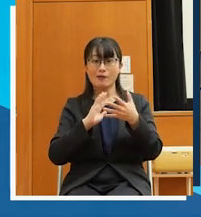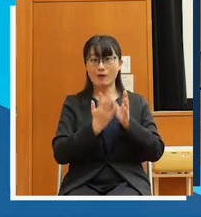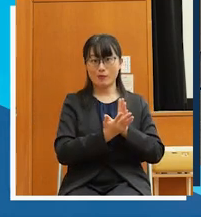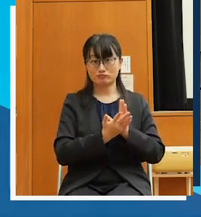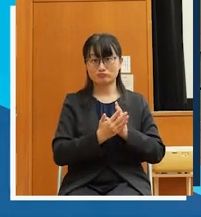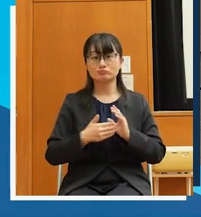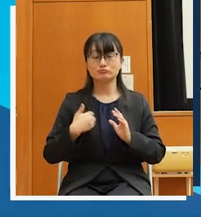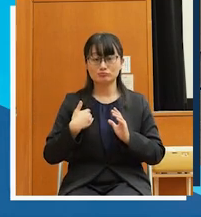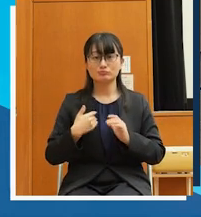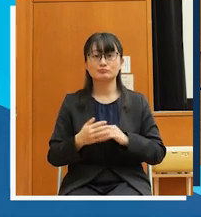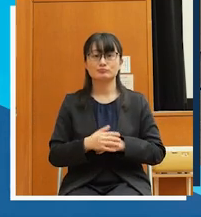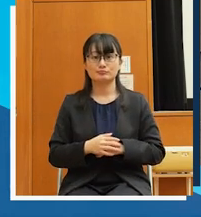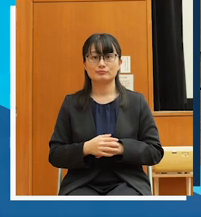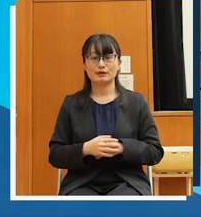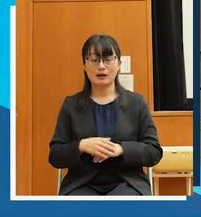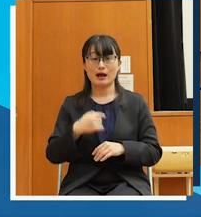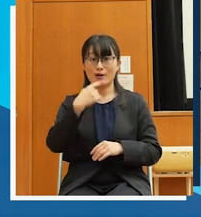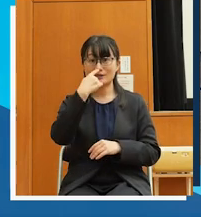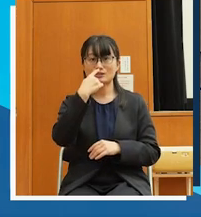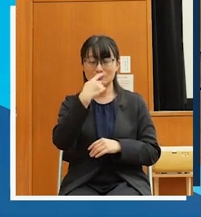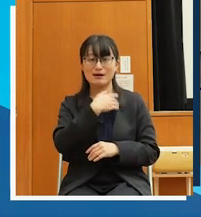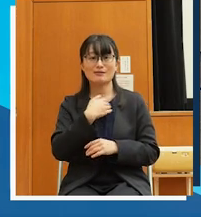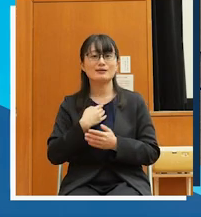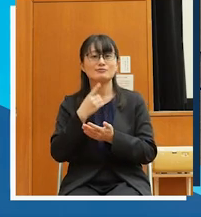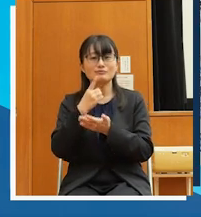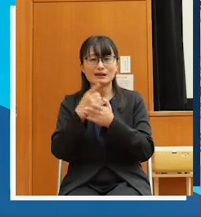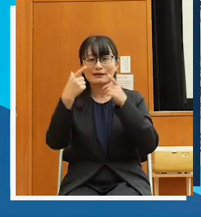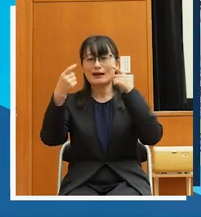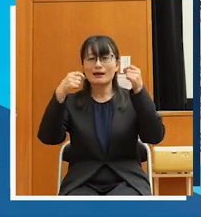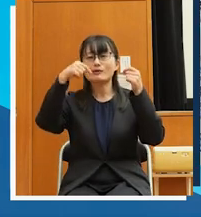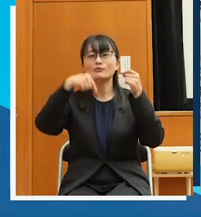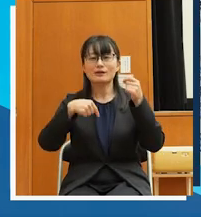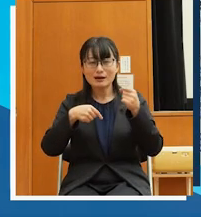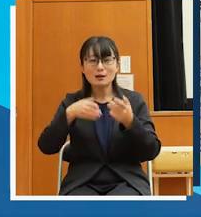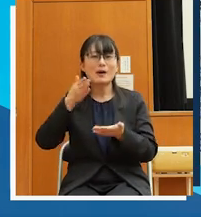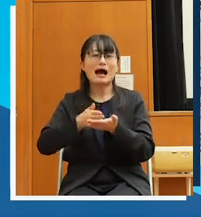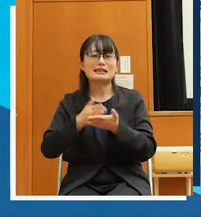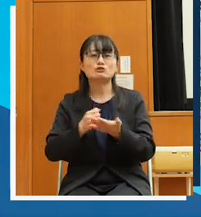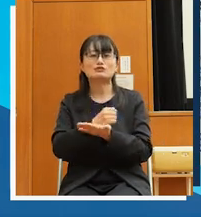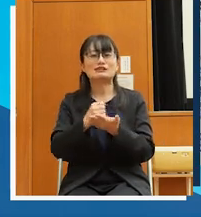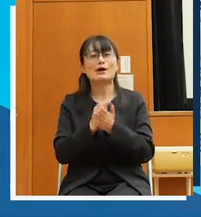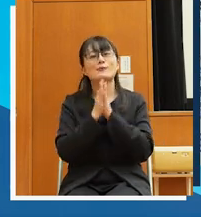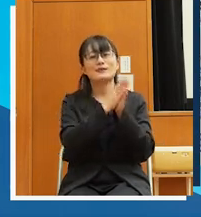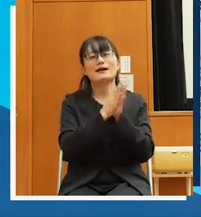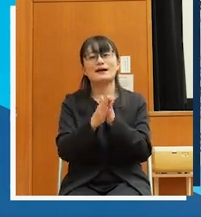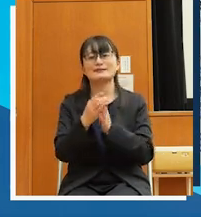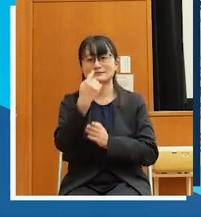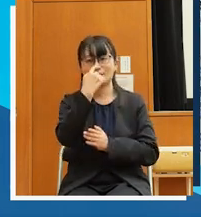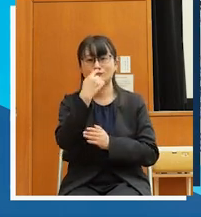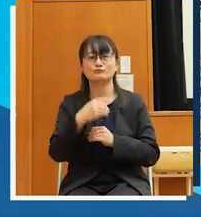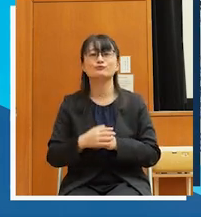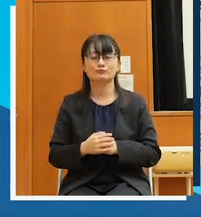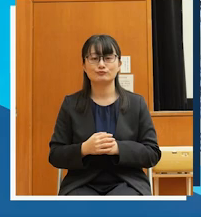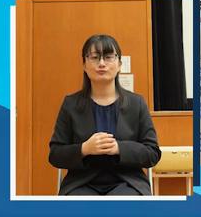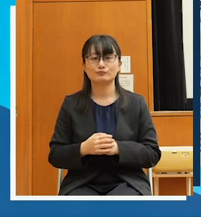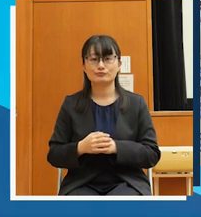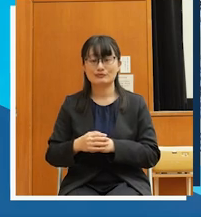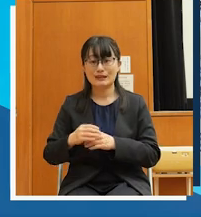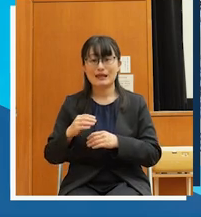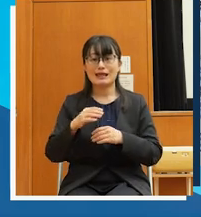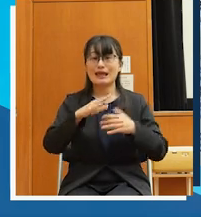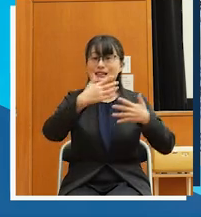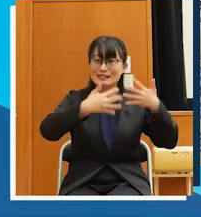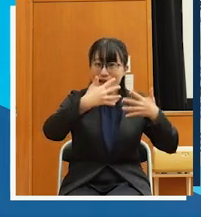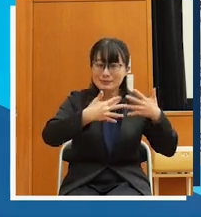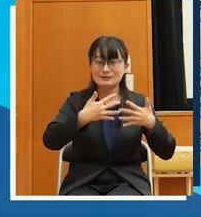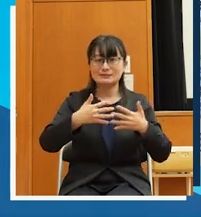私も大学では話す機会をお願いしたりしてるんですけどテレビだけだったり新聞だけだったらこの表面上でしか分から